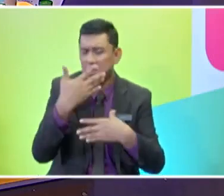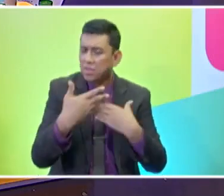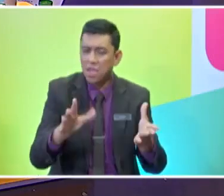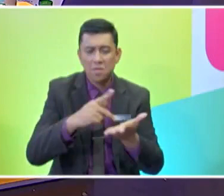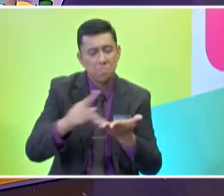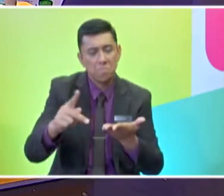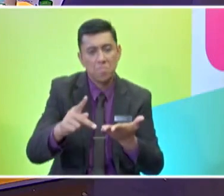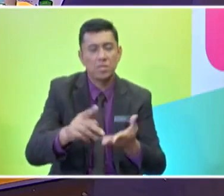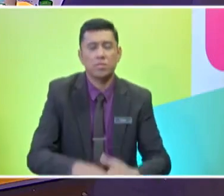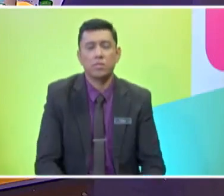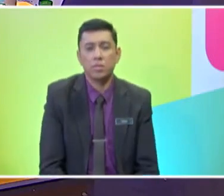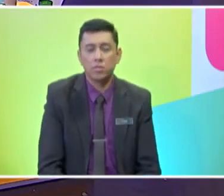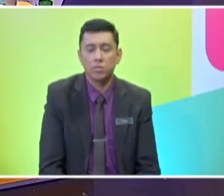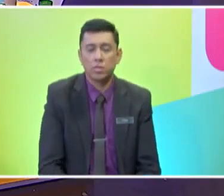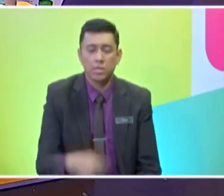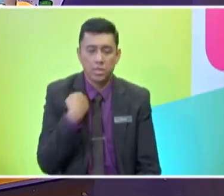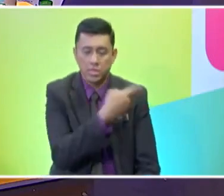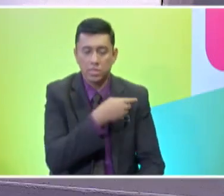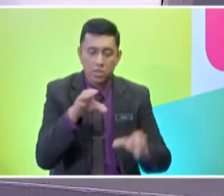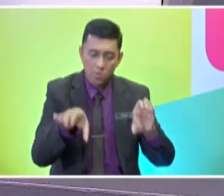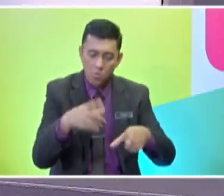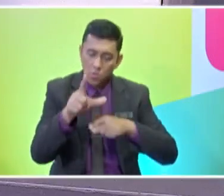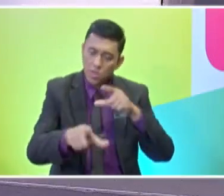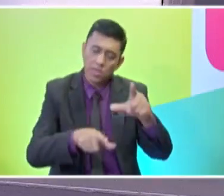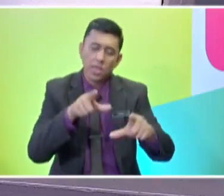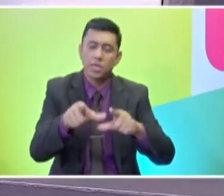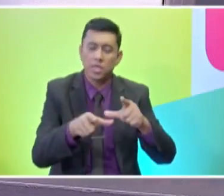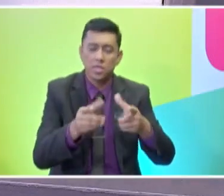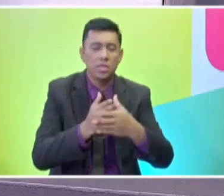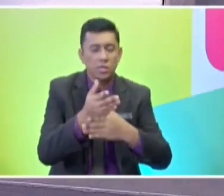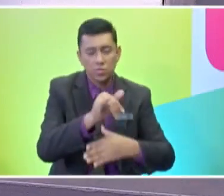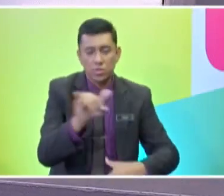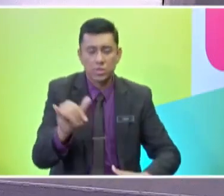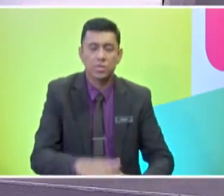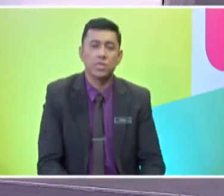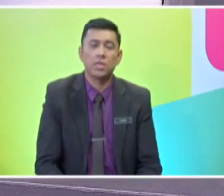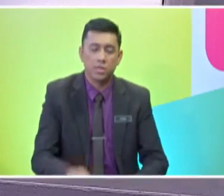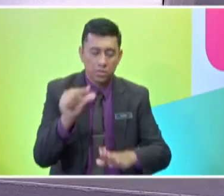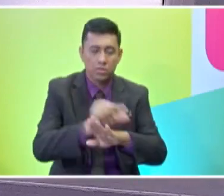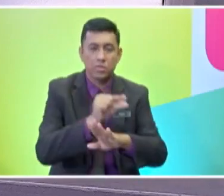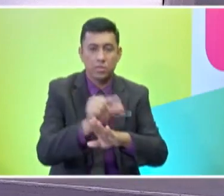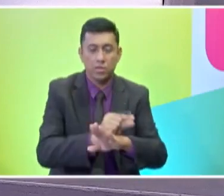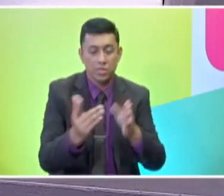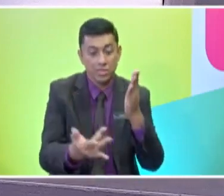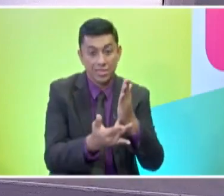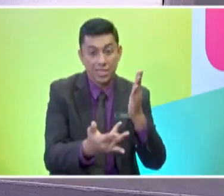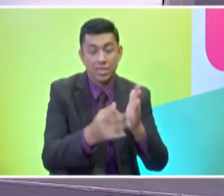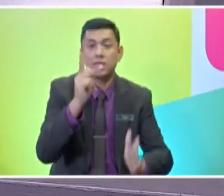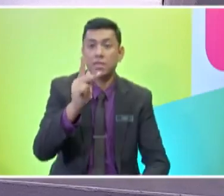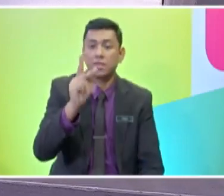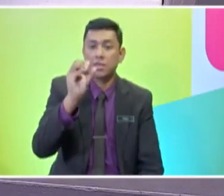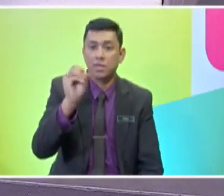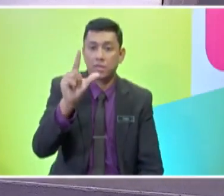dirapikan kita akan teruskan dengan langkah-langkah yang seterusnya menggunakan teknik kolase